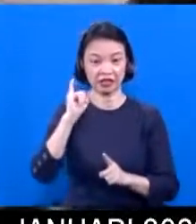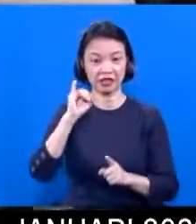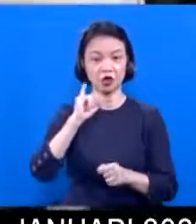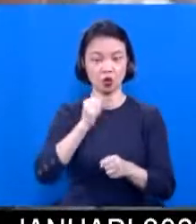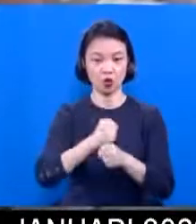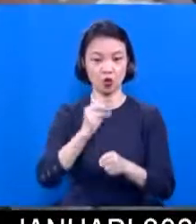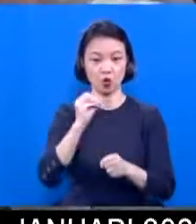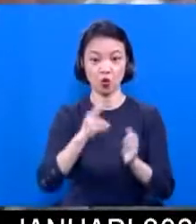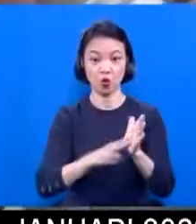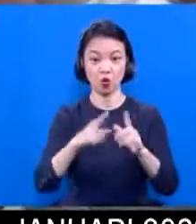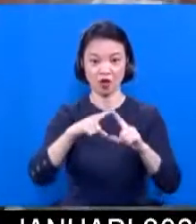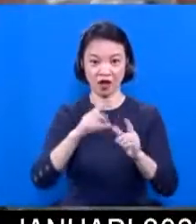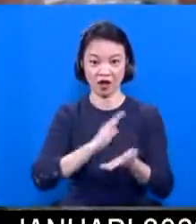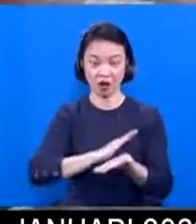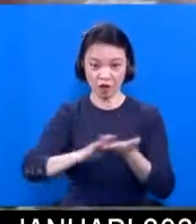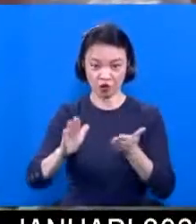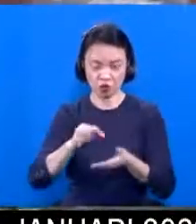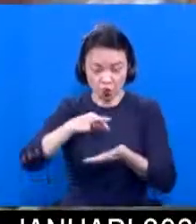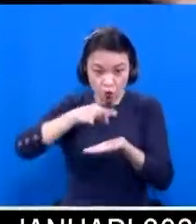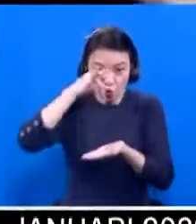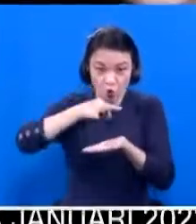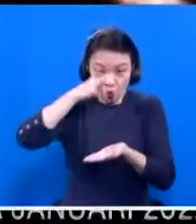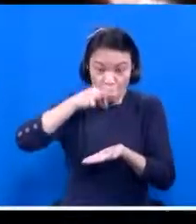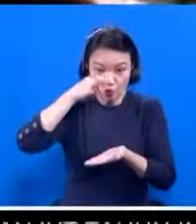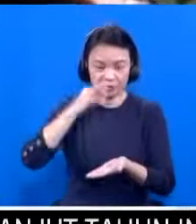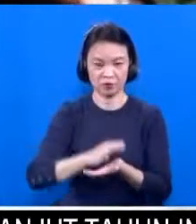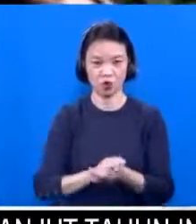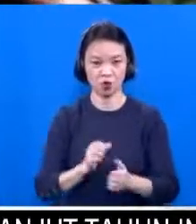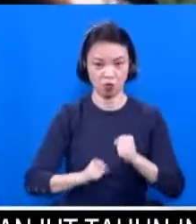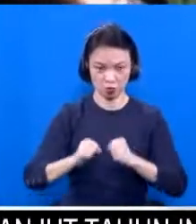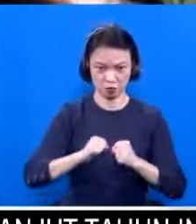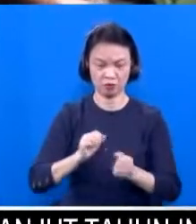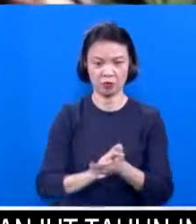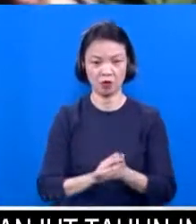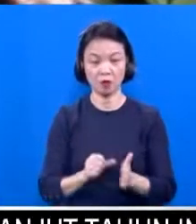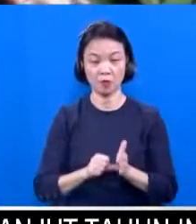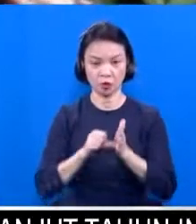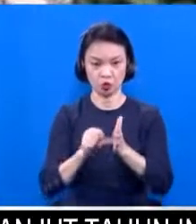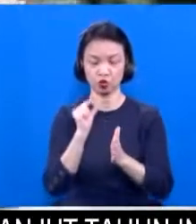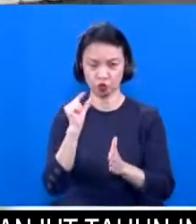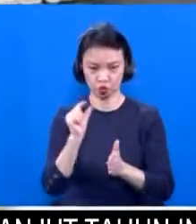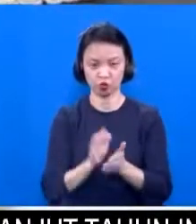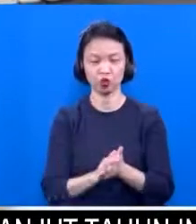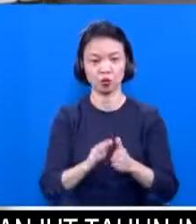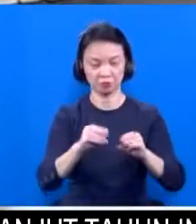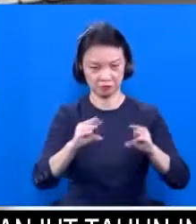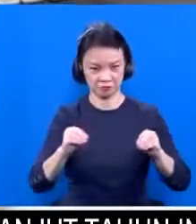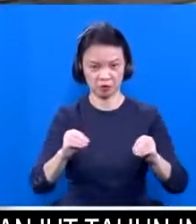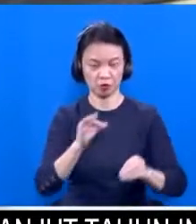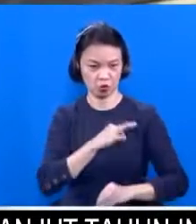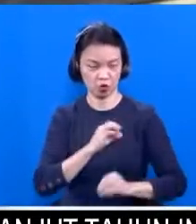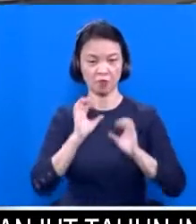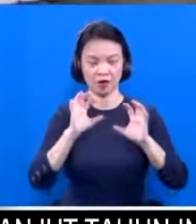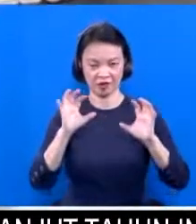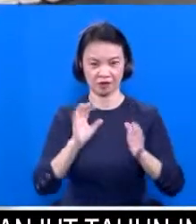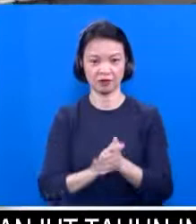dari sarangnya. Wisata UMKM ini cukup membantu para pelaku usaha di desa mengembangkan usaha mereka. Jadi wisata